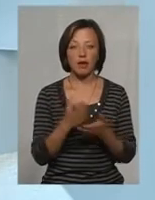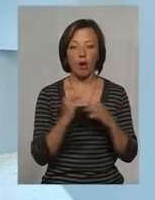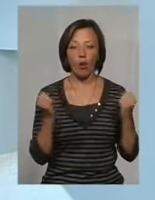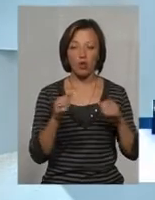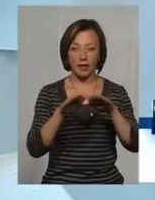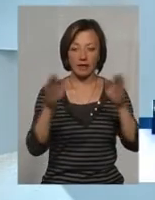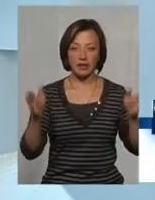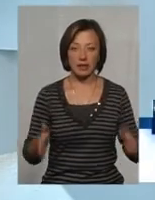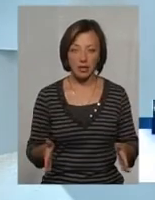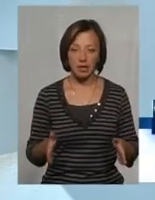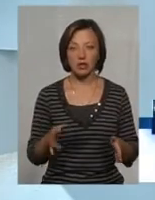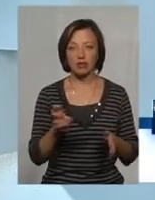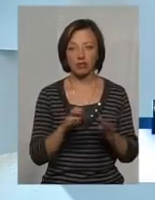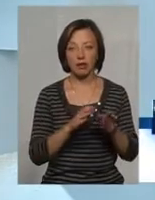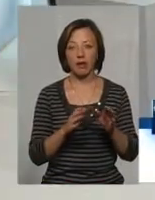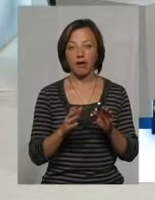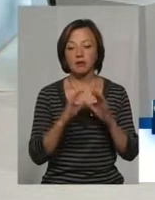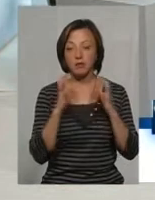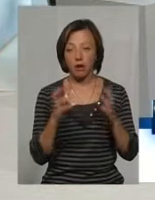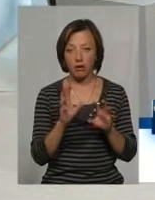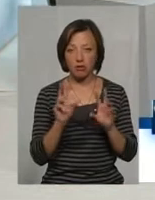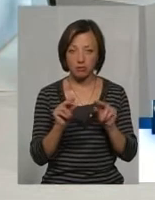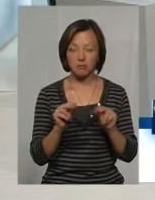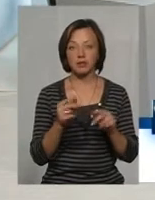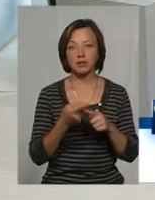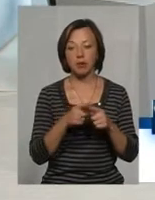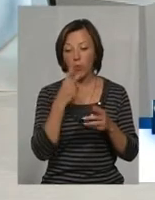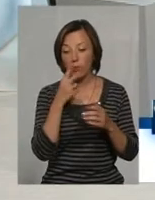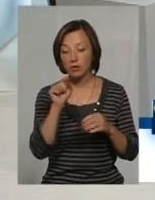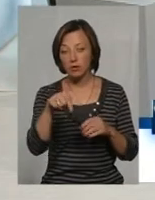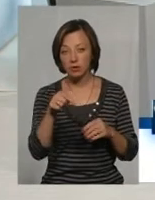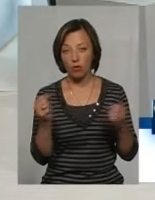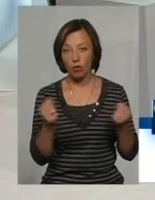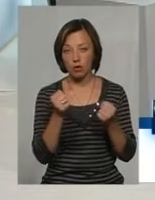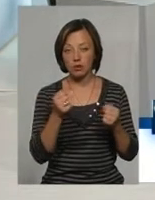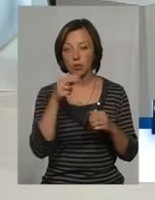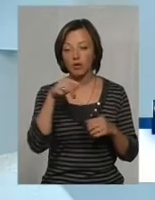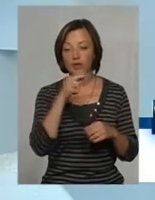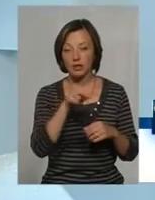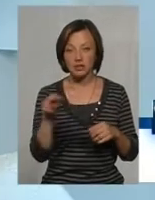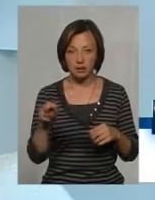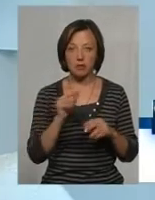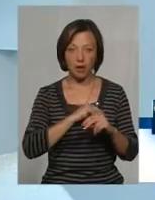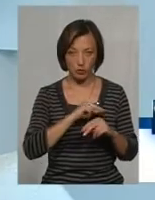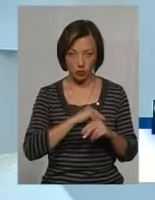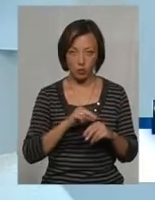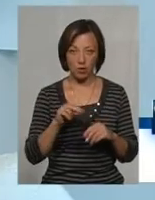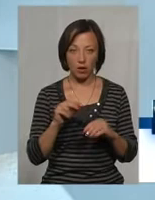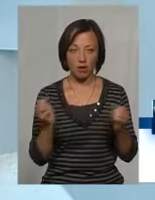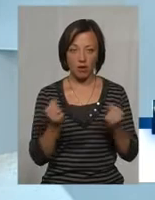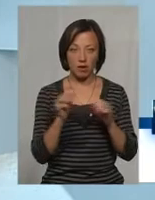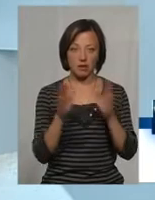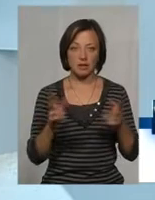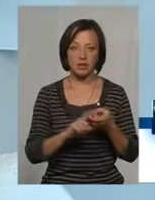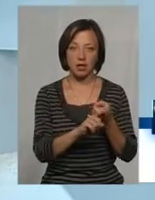чи дотримуються ті температурні режими. Навіть не полінуйтеся і заглянути у цей холодильник, і подивитися, чи він дійсно працює. Тому що від